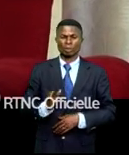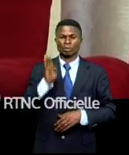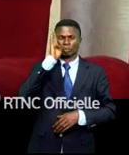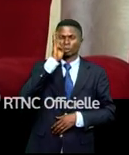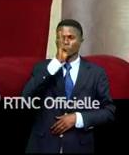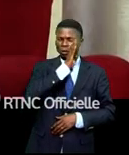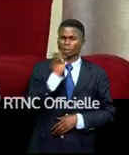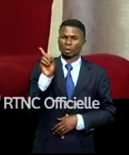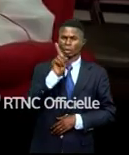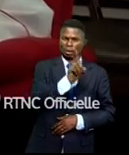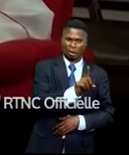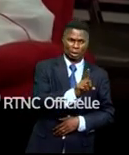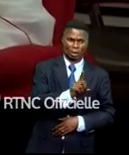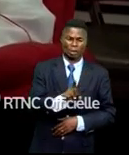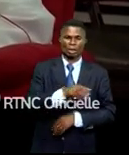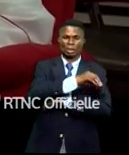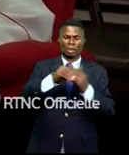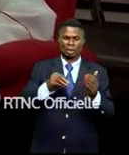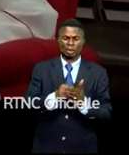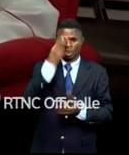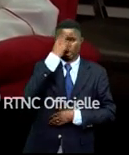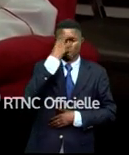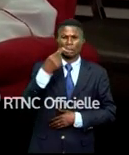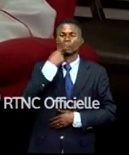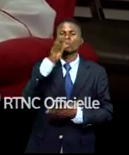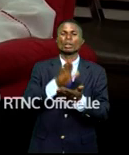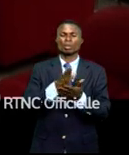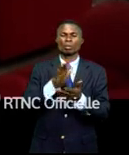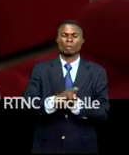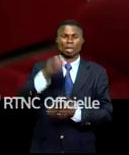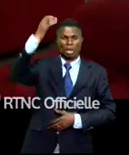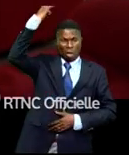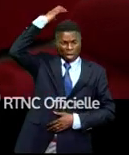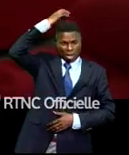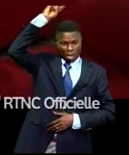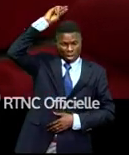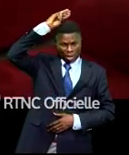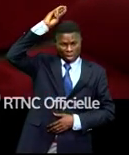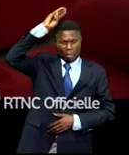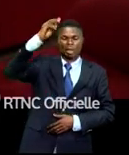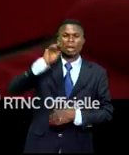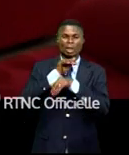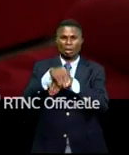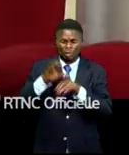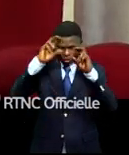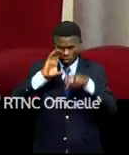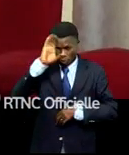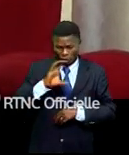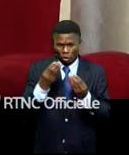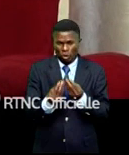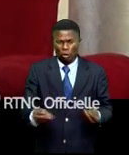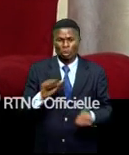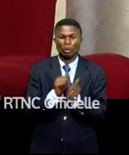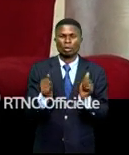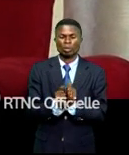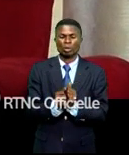Bahati s'est rendu au centre catholique Lindongé remercier Fridolin Ambongo pour son implication dans la recherche des solutions dans les